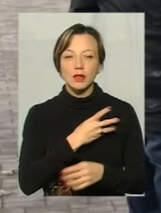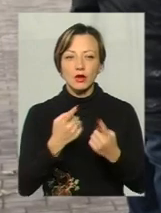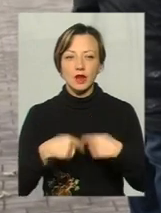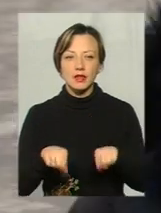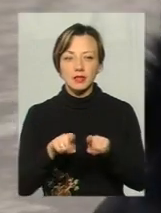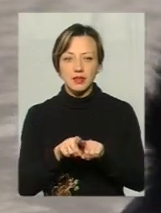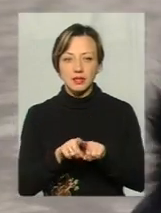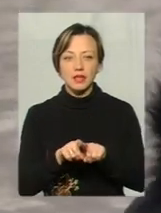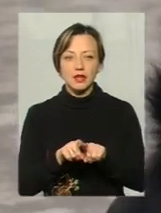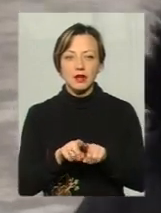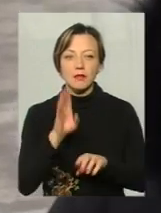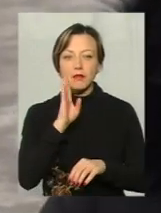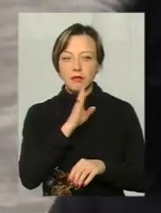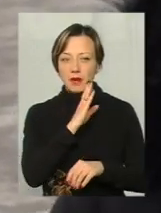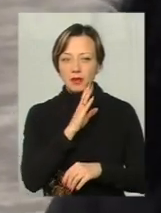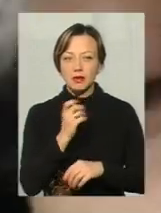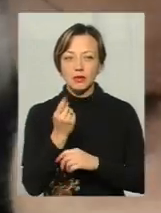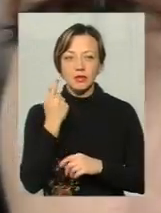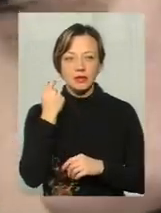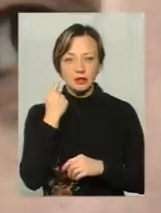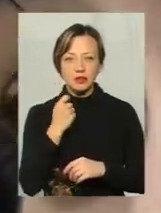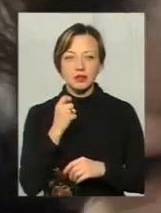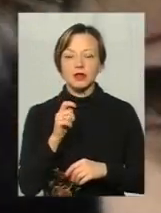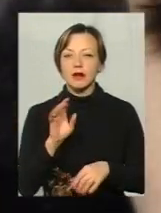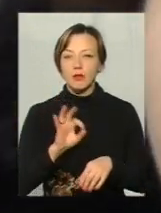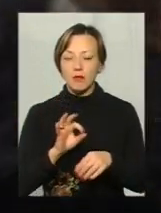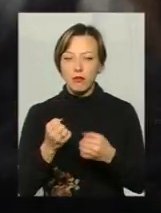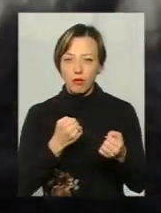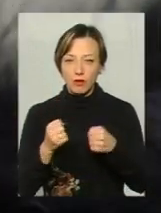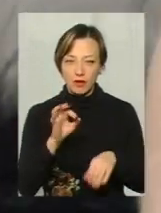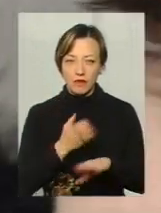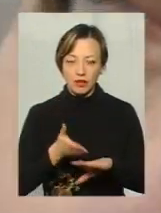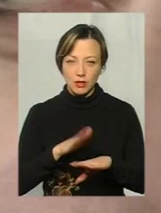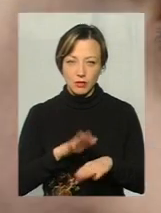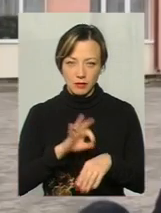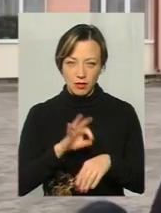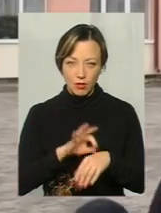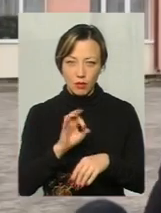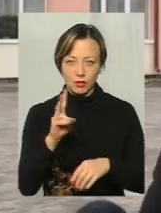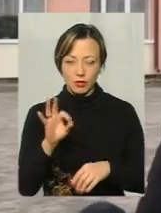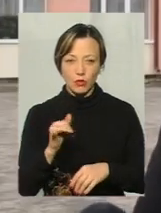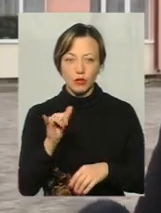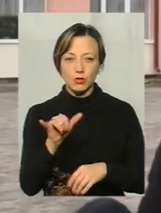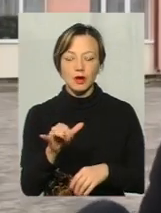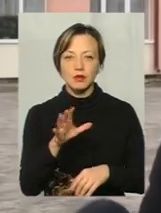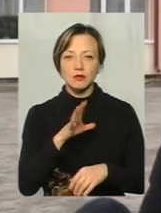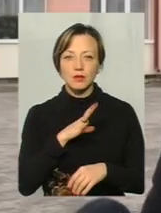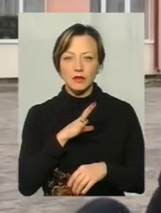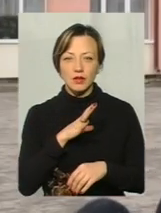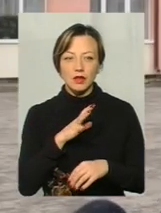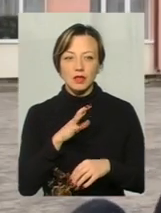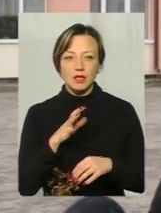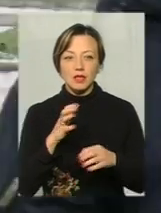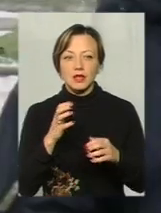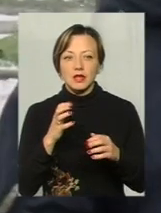«Небайдужим активним молодим» мати 12-річної Насті бореться з важким онкологічним захворюванням доньки. У Насті був сепсис, в мене не